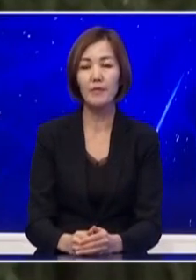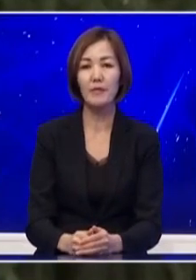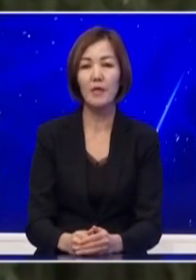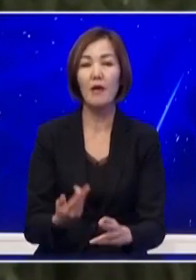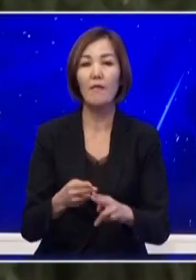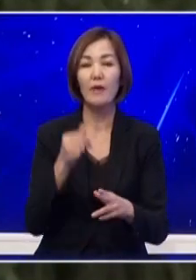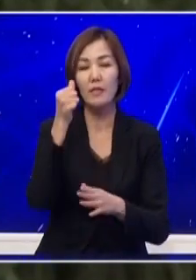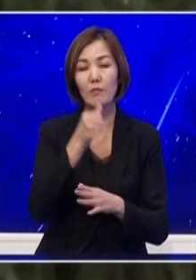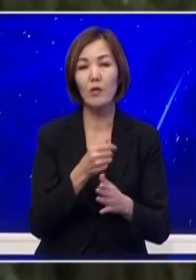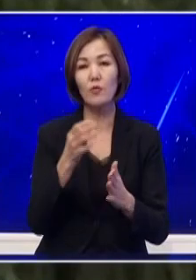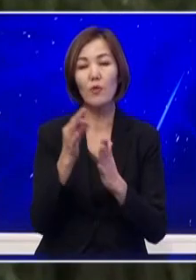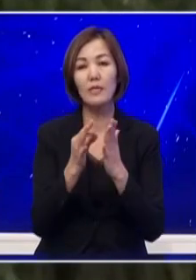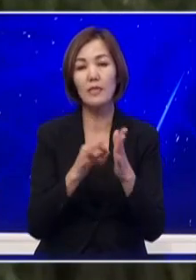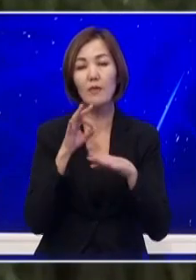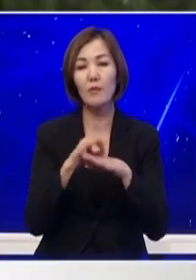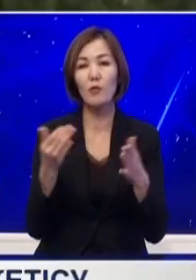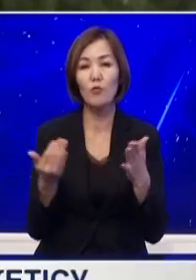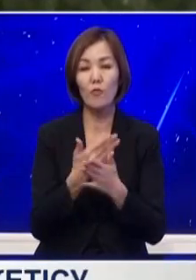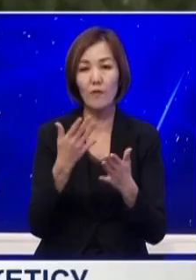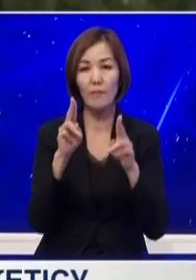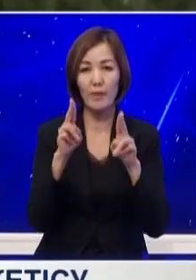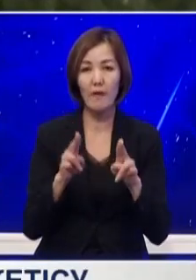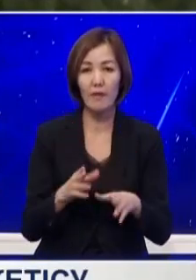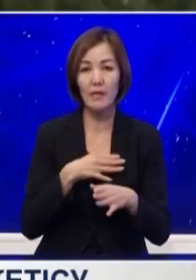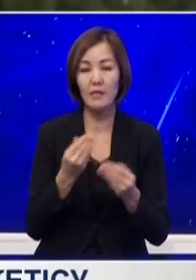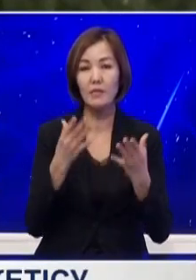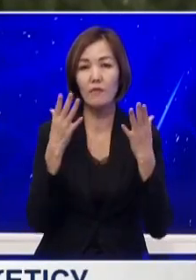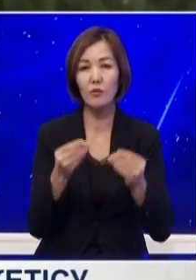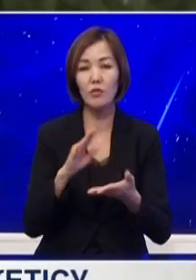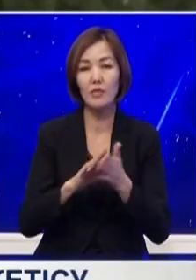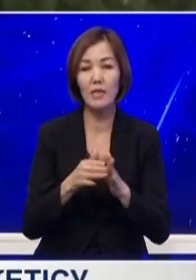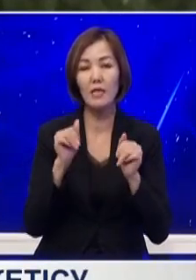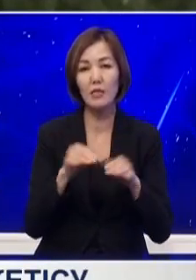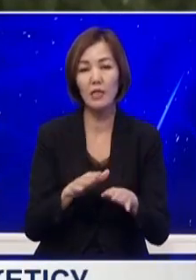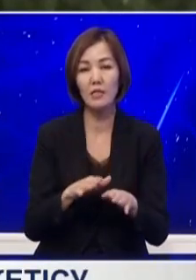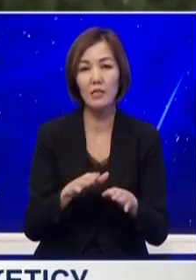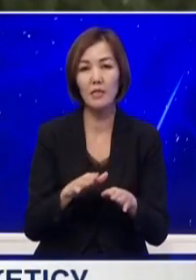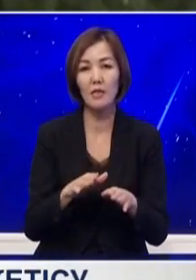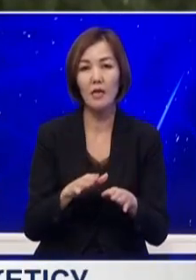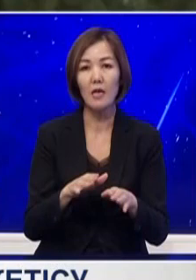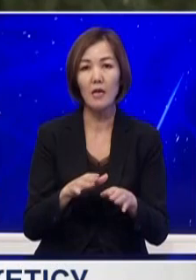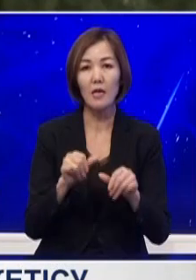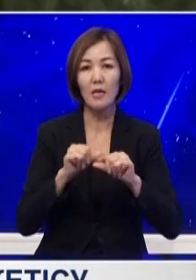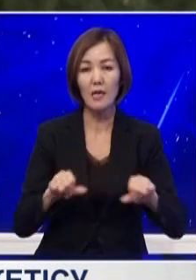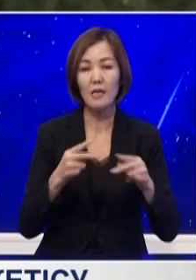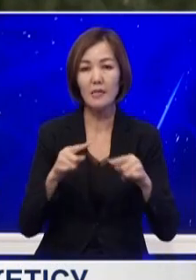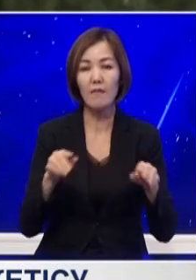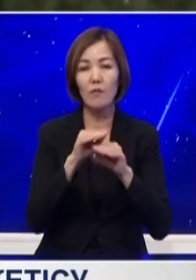В этом году аттестация проводится в новом формате. На сегодняшний день, согласно решению экспертных советов разного